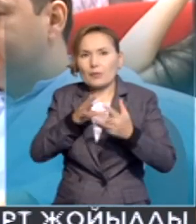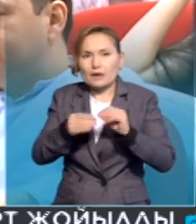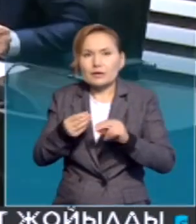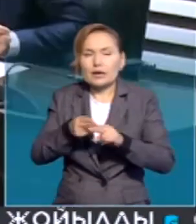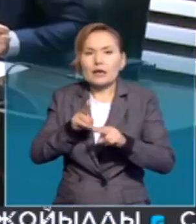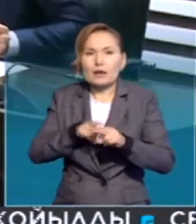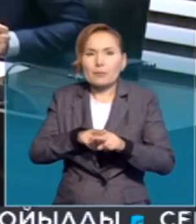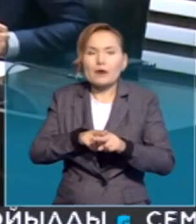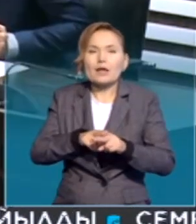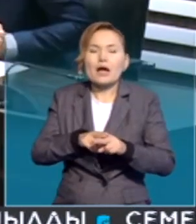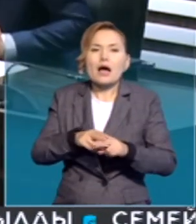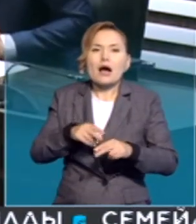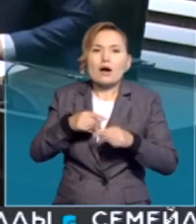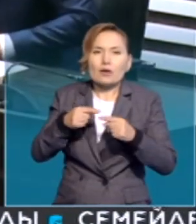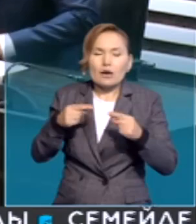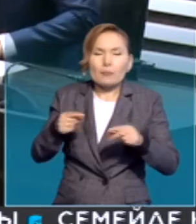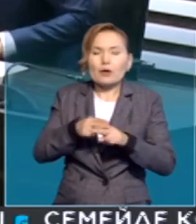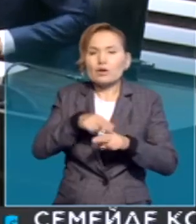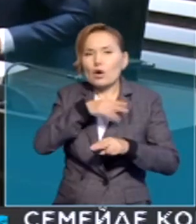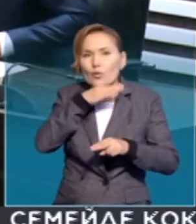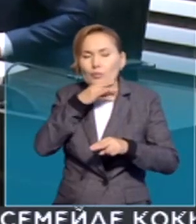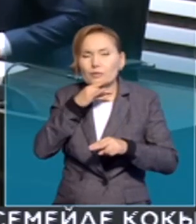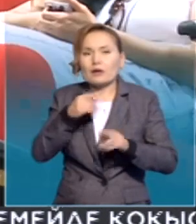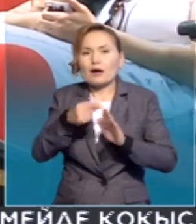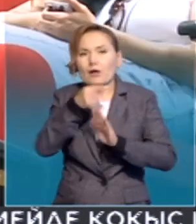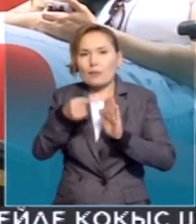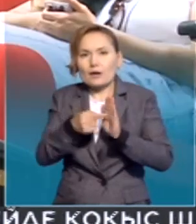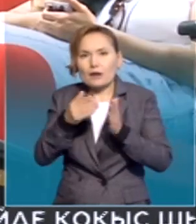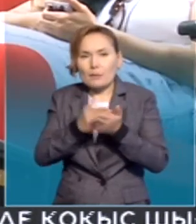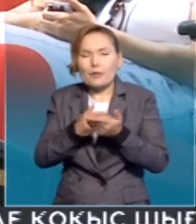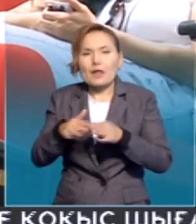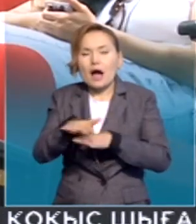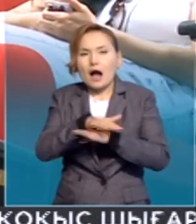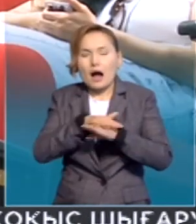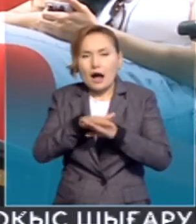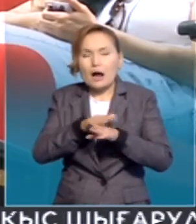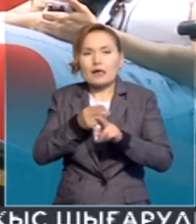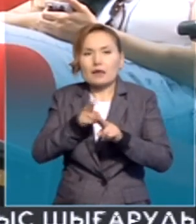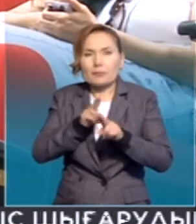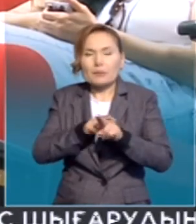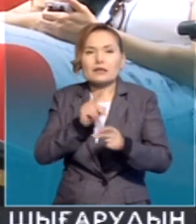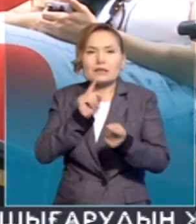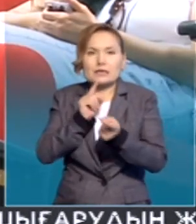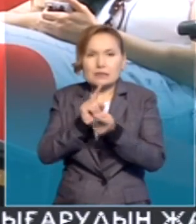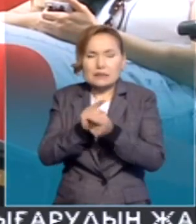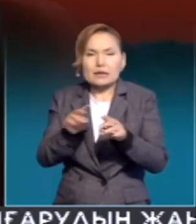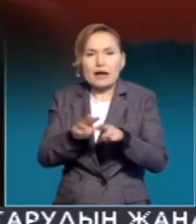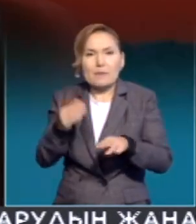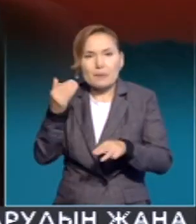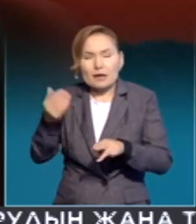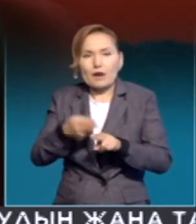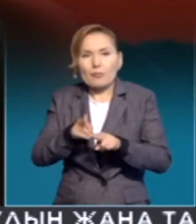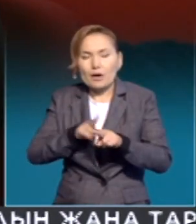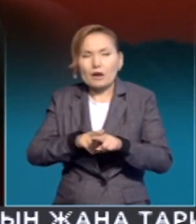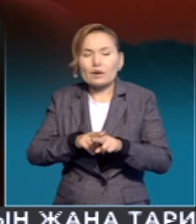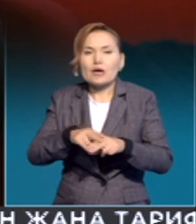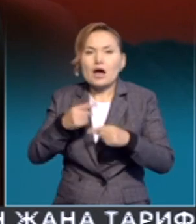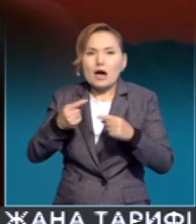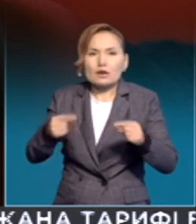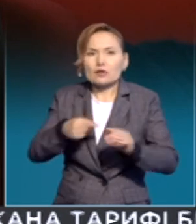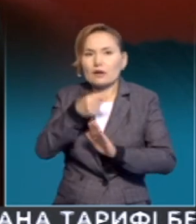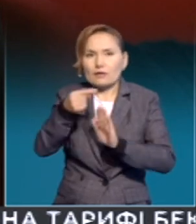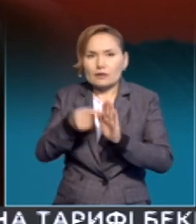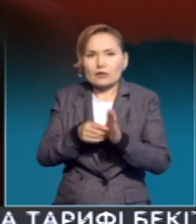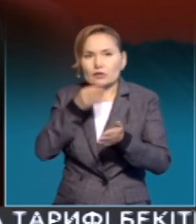мобильдік аударымдарға қатысты әлі де түсінбеушілік бар. Халықпен кездесуден соң журналистерге брифинг өткізген министр аударымдарға байланысты алаңдаудың қажеті жоқ деді.